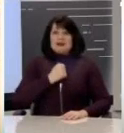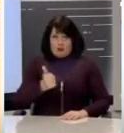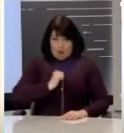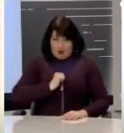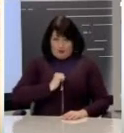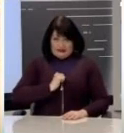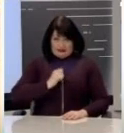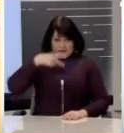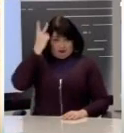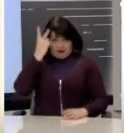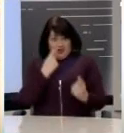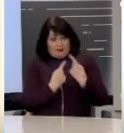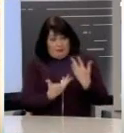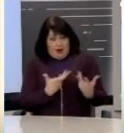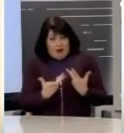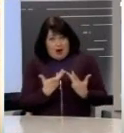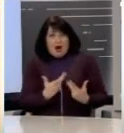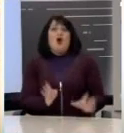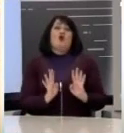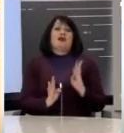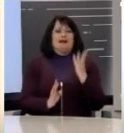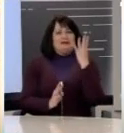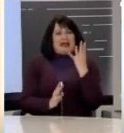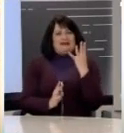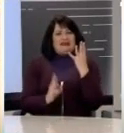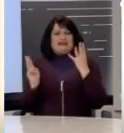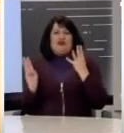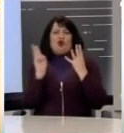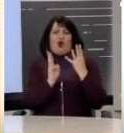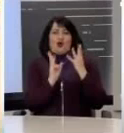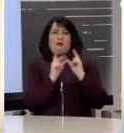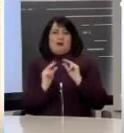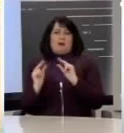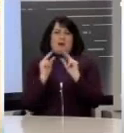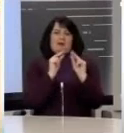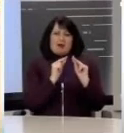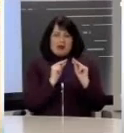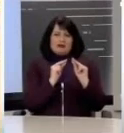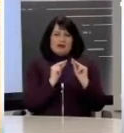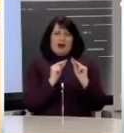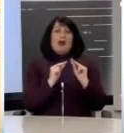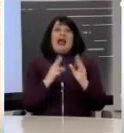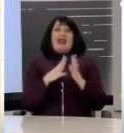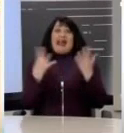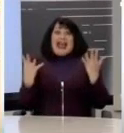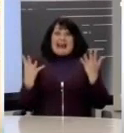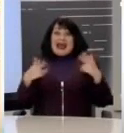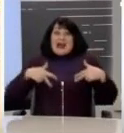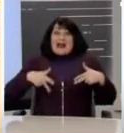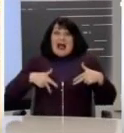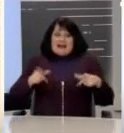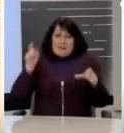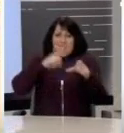μας. Διαπραγματευόμαστε με 4 θεσμούς, κατά συνέπεια με 19 κράτη-μέλη